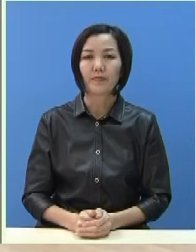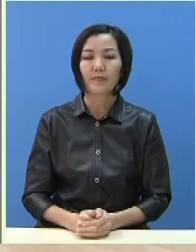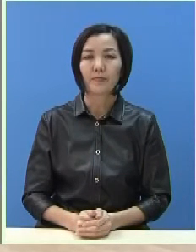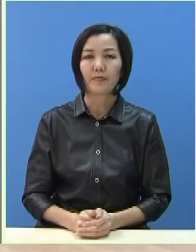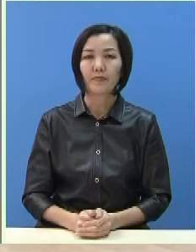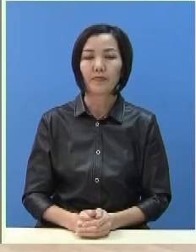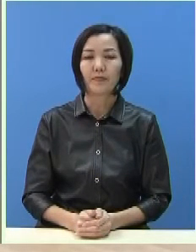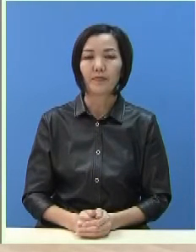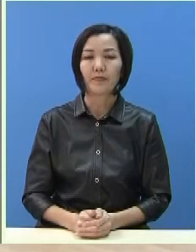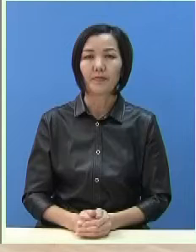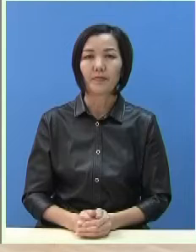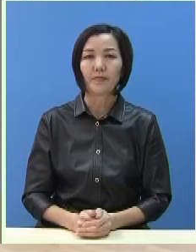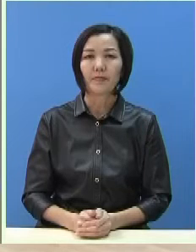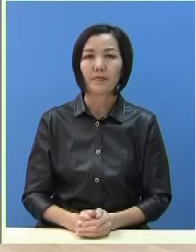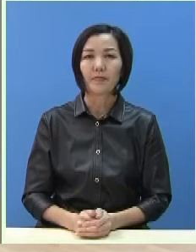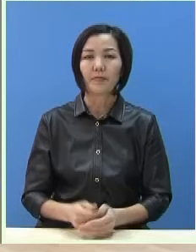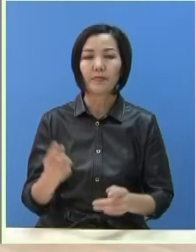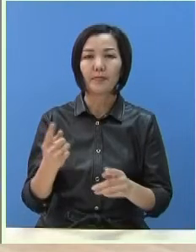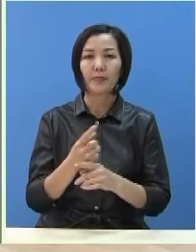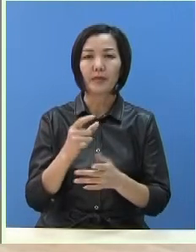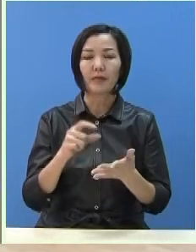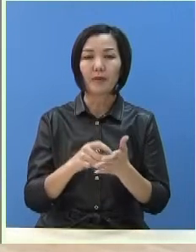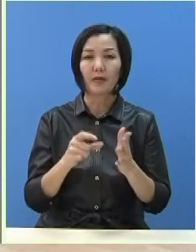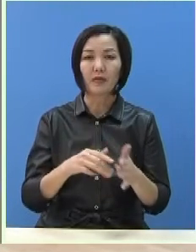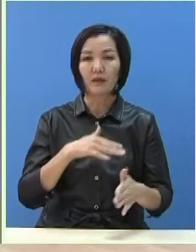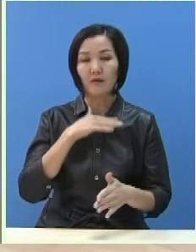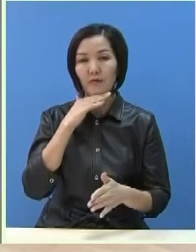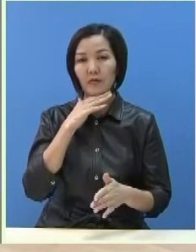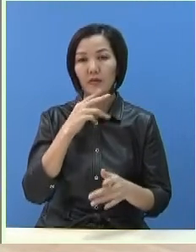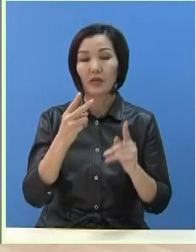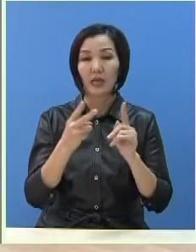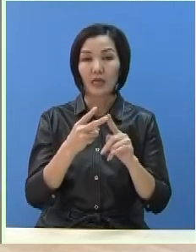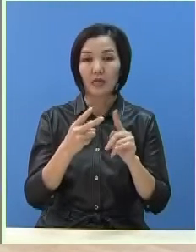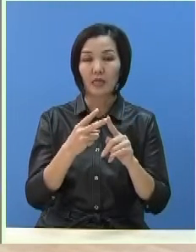болады. Сондықтан мына бізде одна палатный бір жерде бізге. Соның